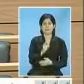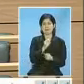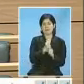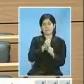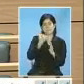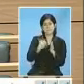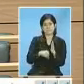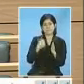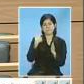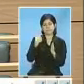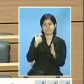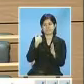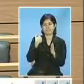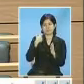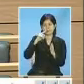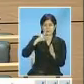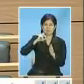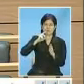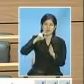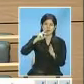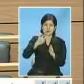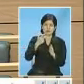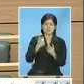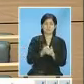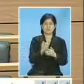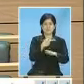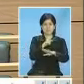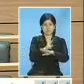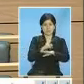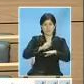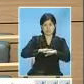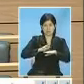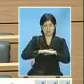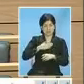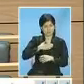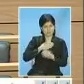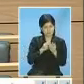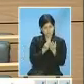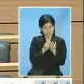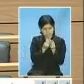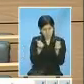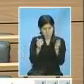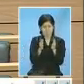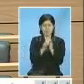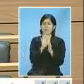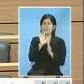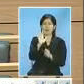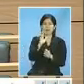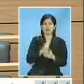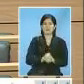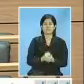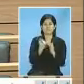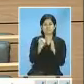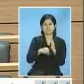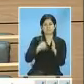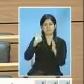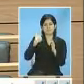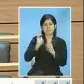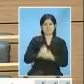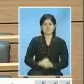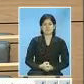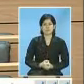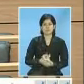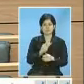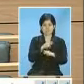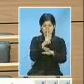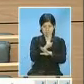ซ้ำซากท่านประธานได้เตือนมาผมนั่งนับนะครับ5ครั้งแล้วครับเพราะฉะนั้นผมคิดว่าท่านประธานส